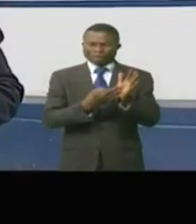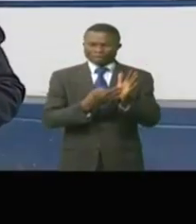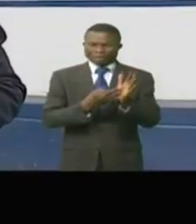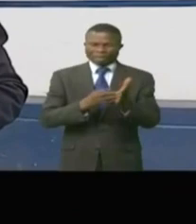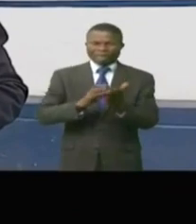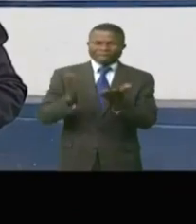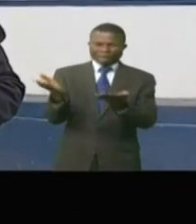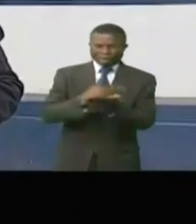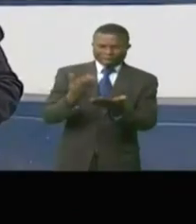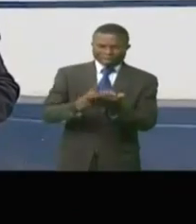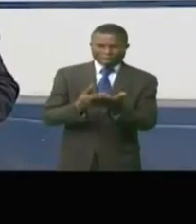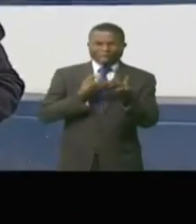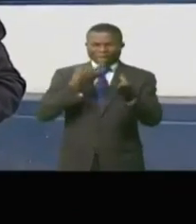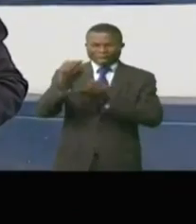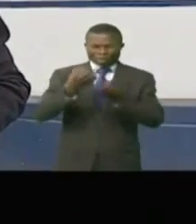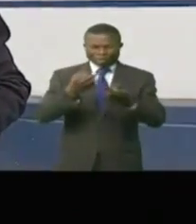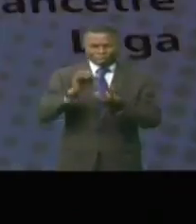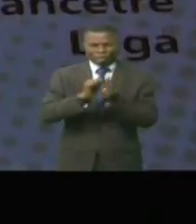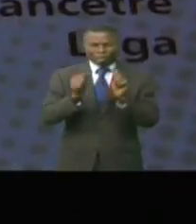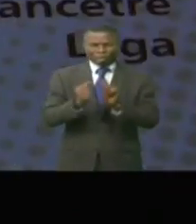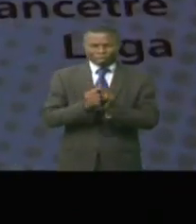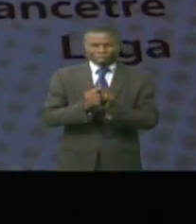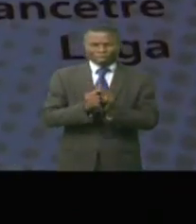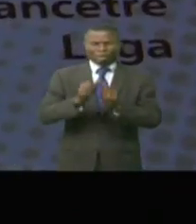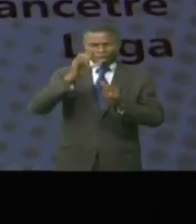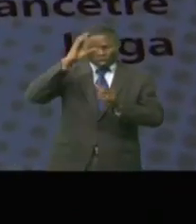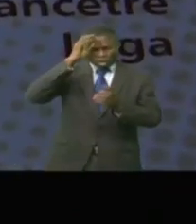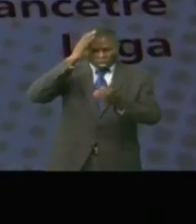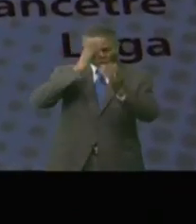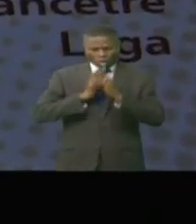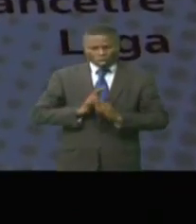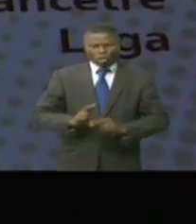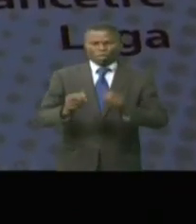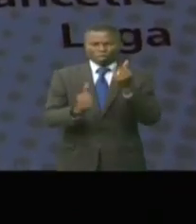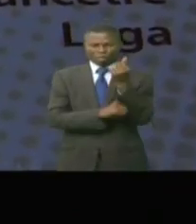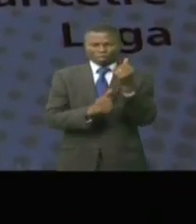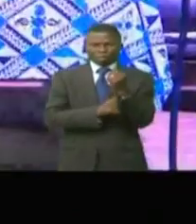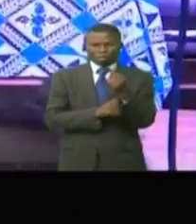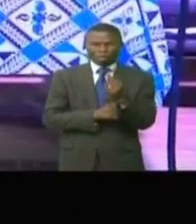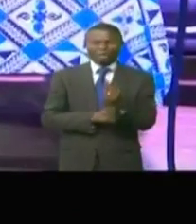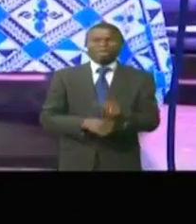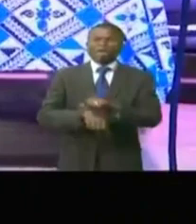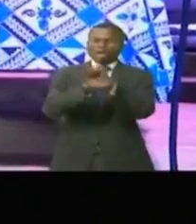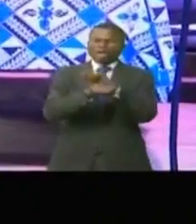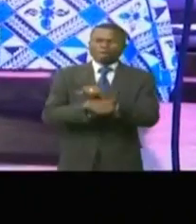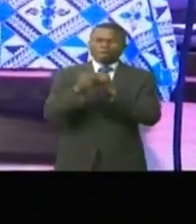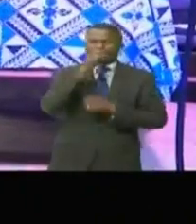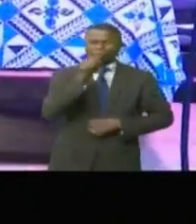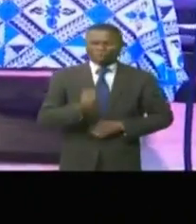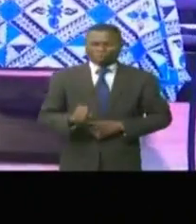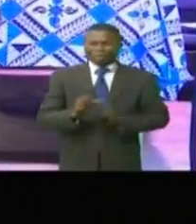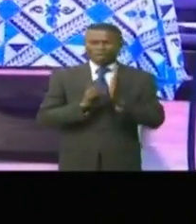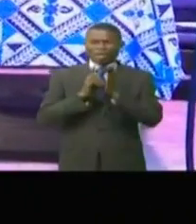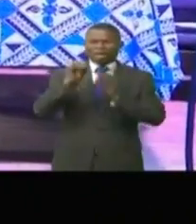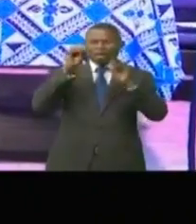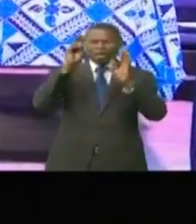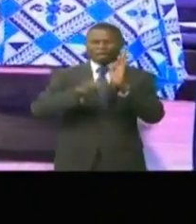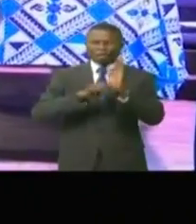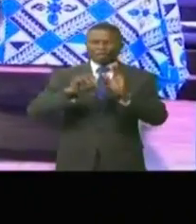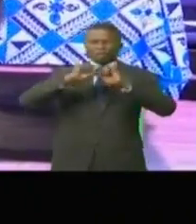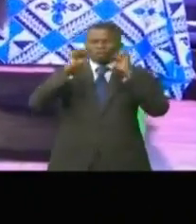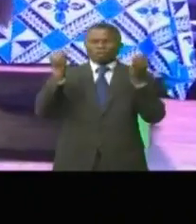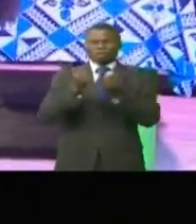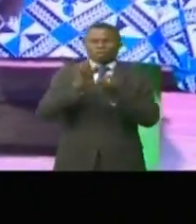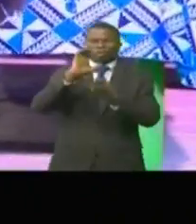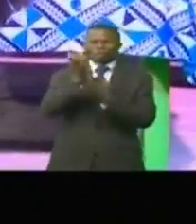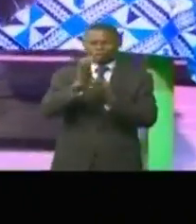Mubigalo fait la révélation de l'hommage à l'homme, de la générosité ancestrale et Léga qui développe un enseignement socio-culturel